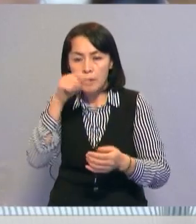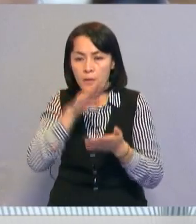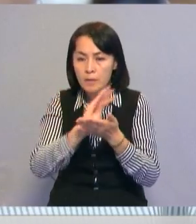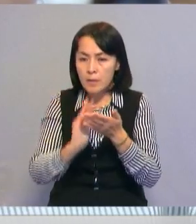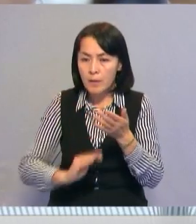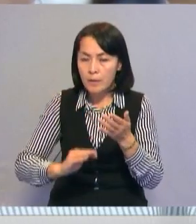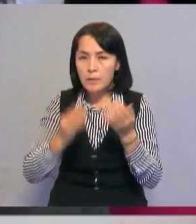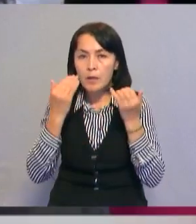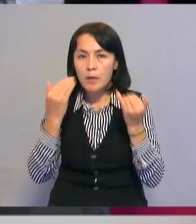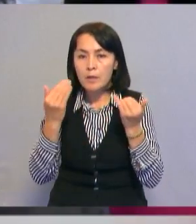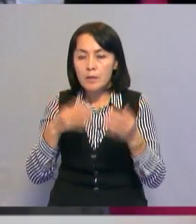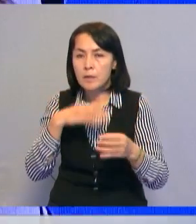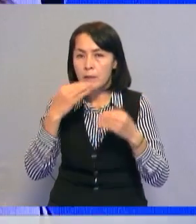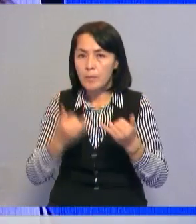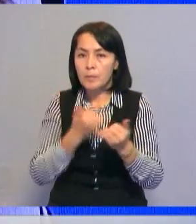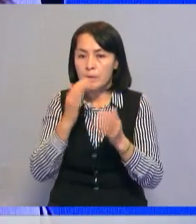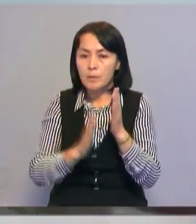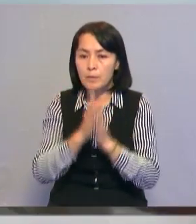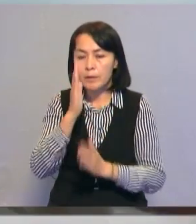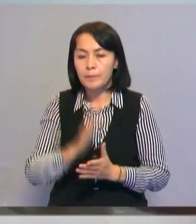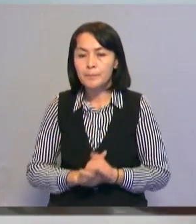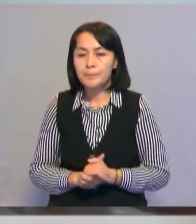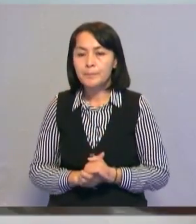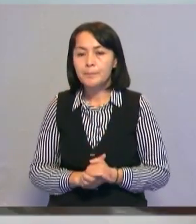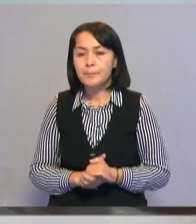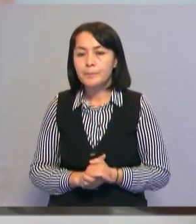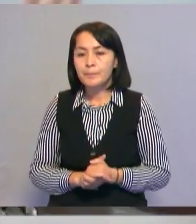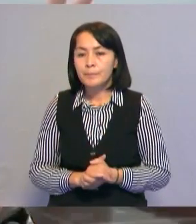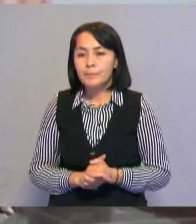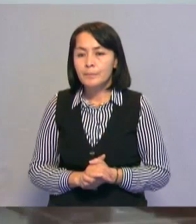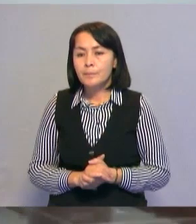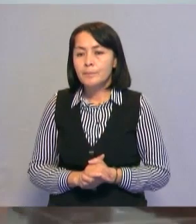произведения автора являются примером для подражания.